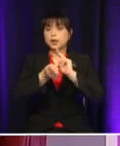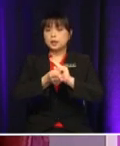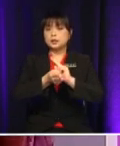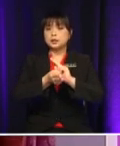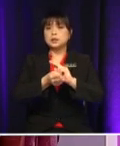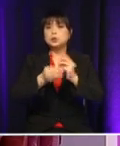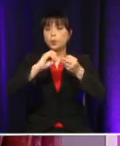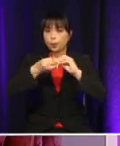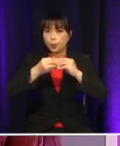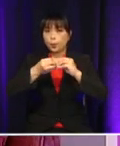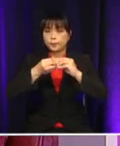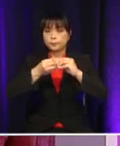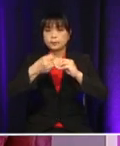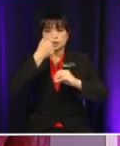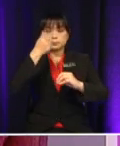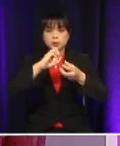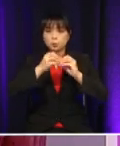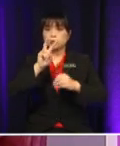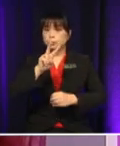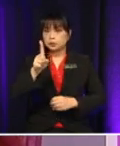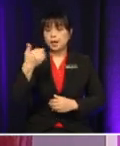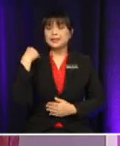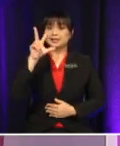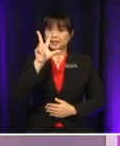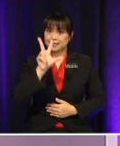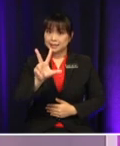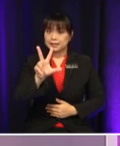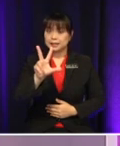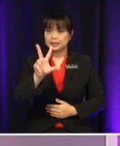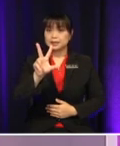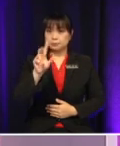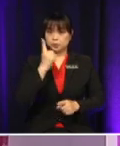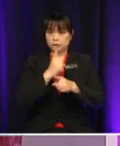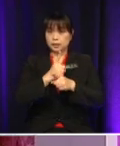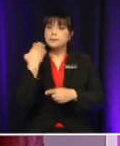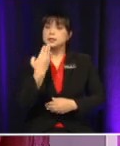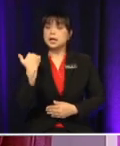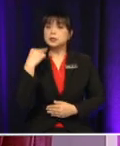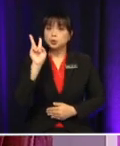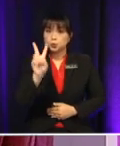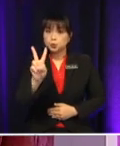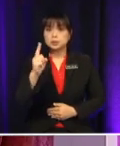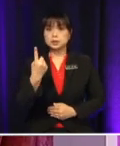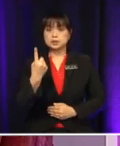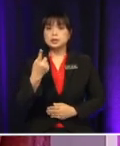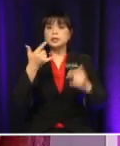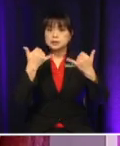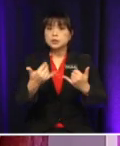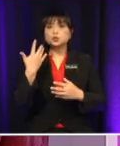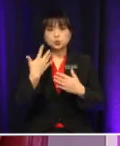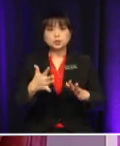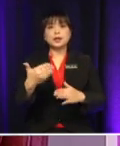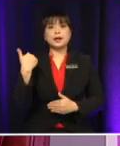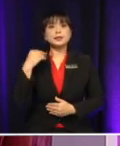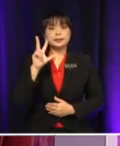mempunyai tiga kromosom sepatunya perlu ada dua kromosom betul Sekarang dia sudah mempunyai tiga kromosom